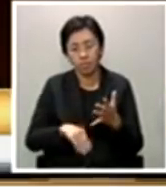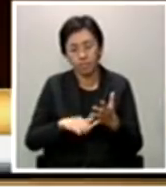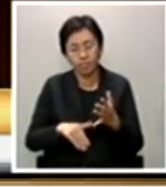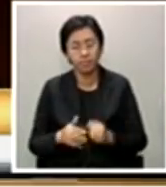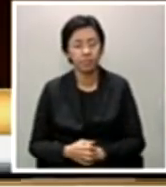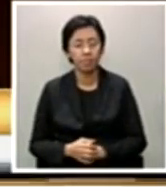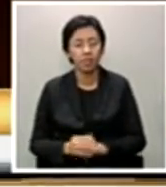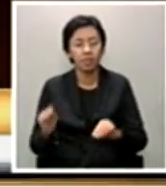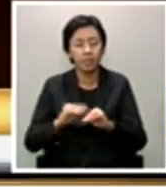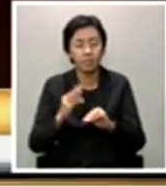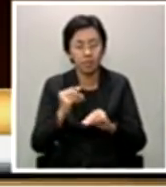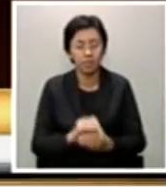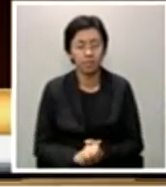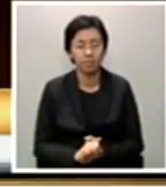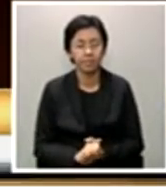61โตขึ้นมาเท่าไ